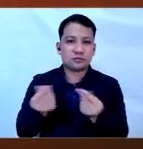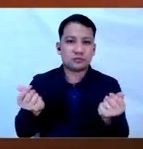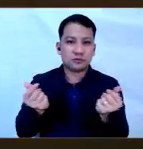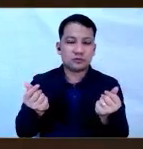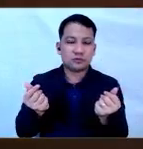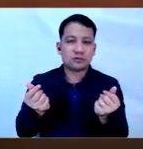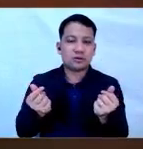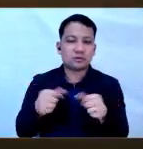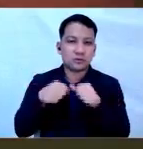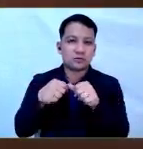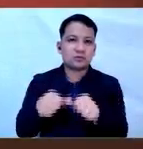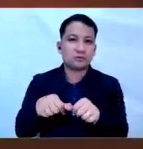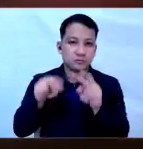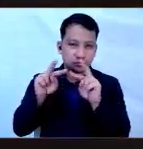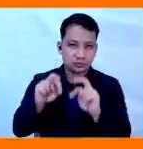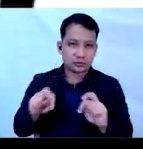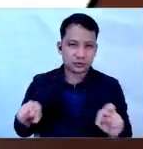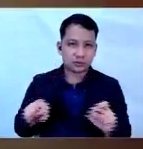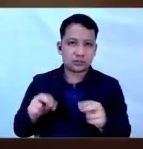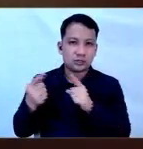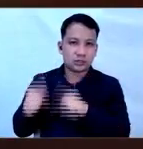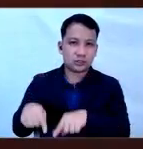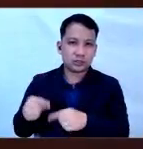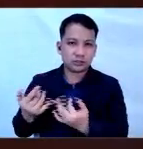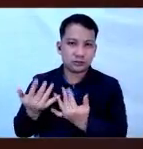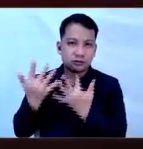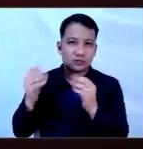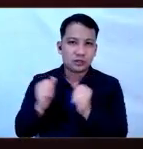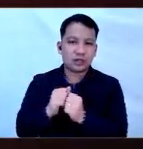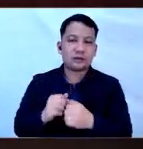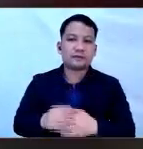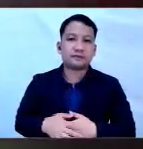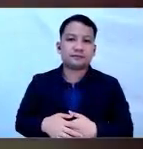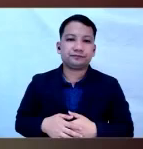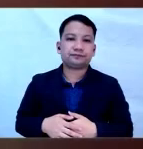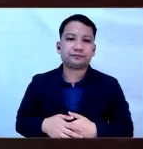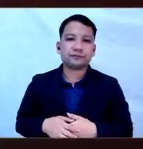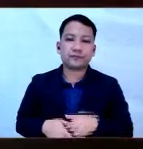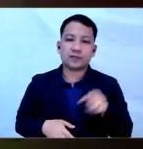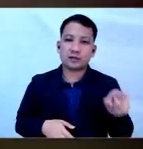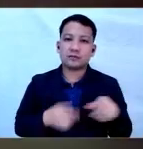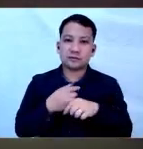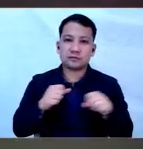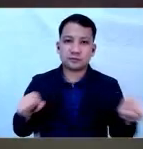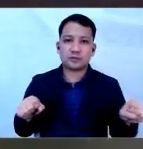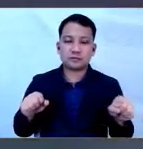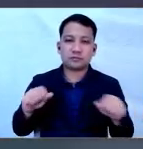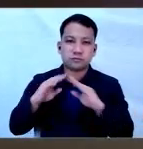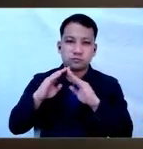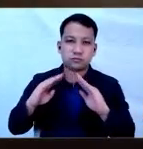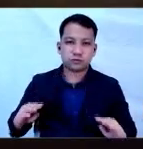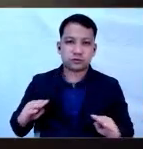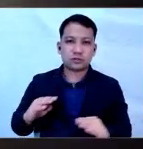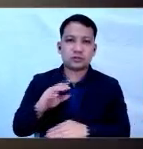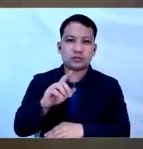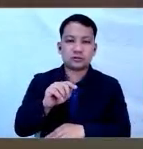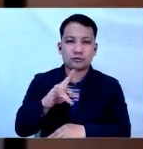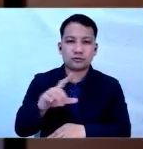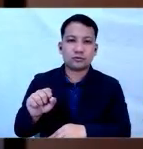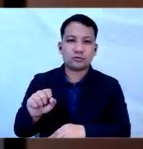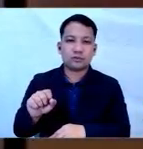ang imbestigasyon sa pinagmula ng sunog. Hindi rin nakaligtas sa sunog ang paaralang ito sa Tudela, Misamis